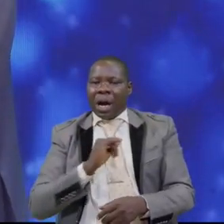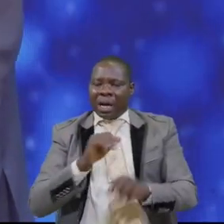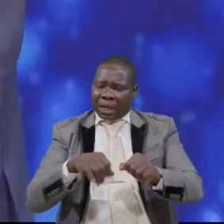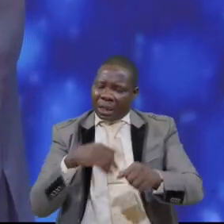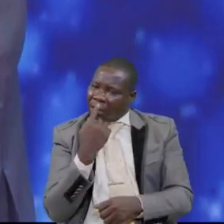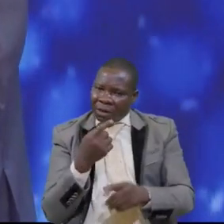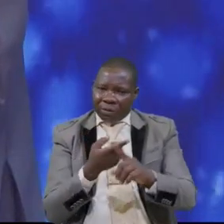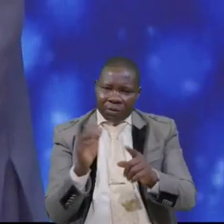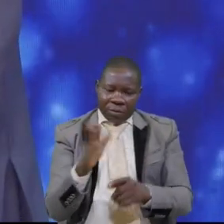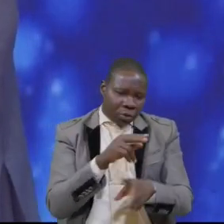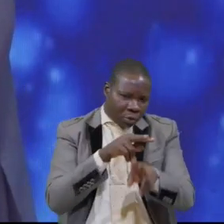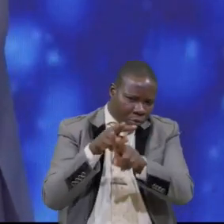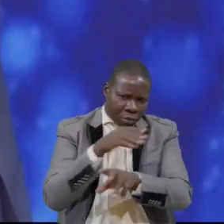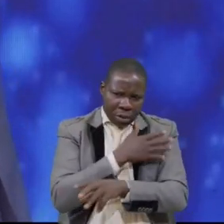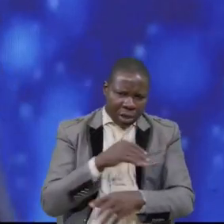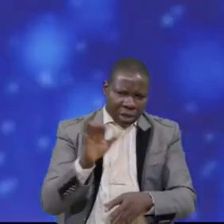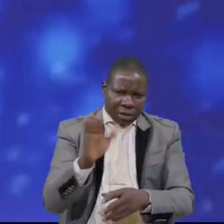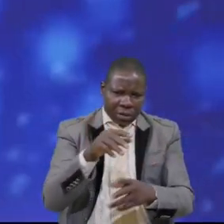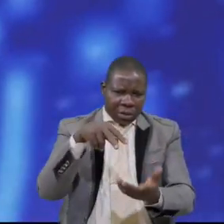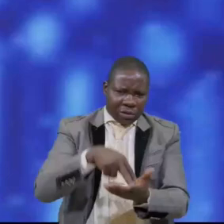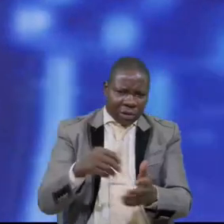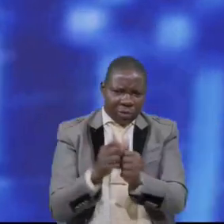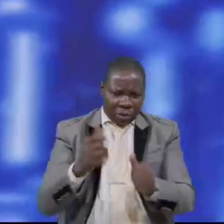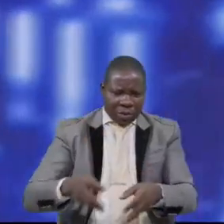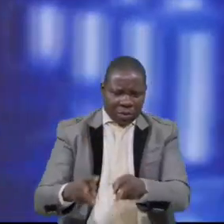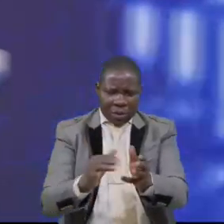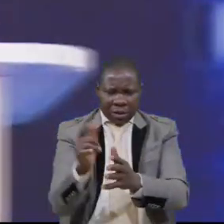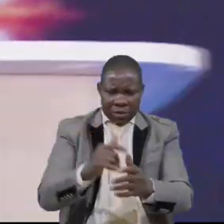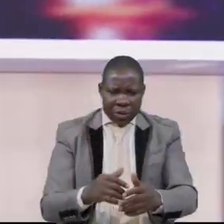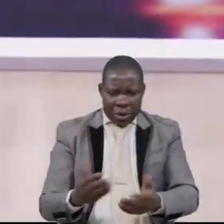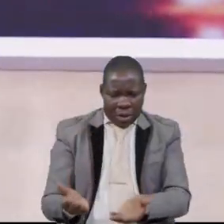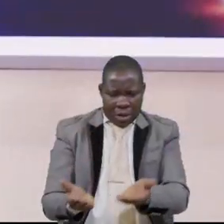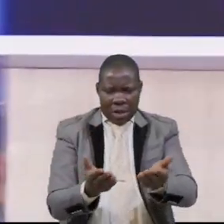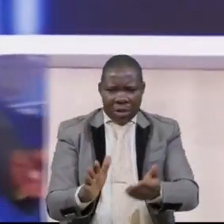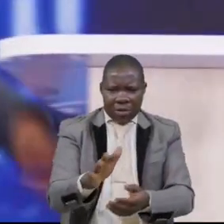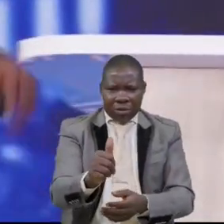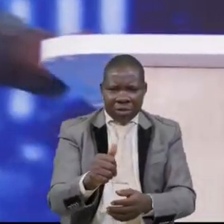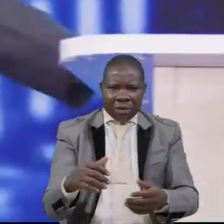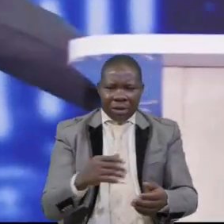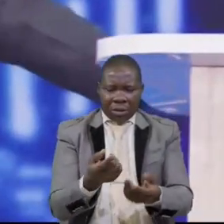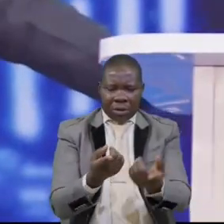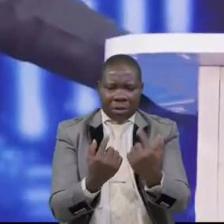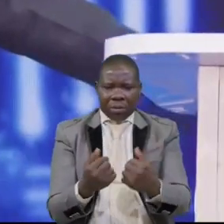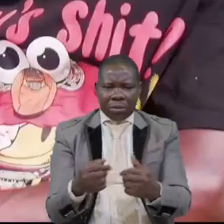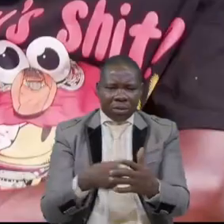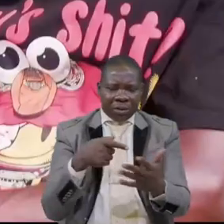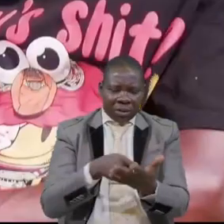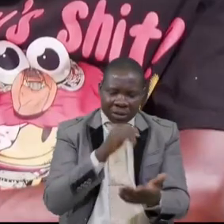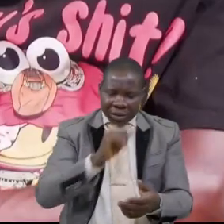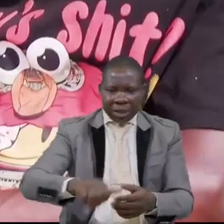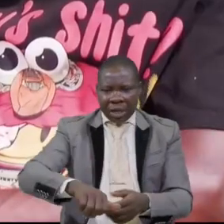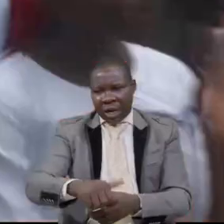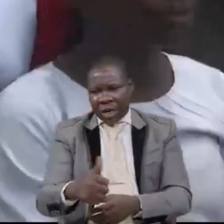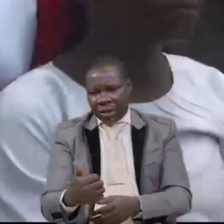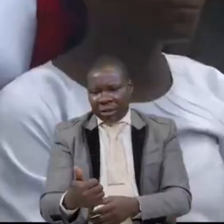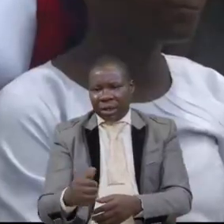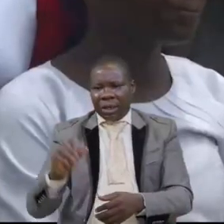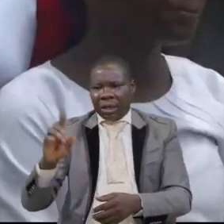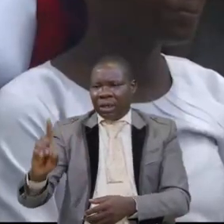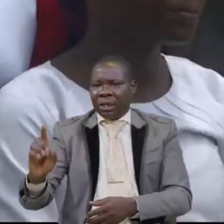ton positionnement, je vois tel que tu te comportes. Ah, viens. Voici un autre Daniel qui est en